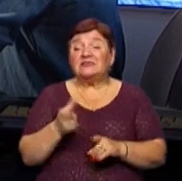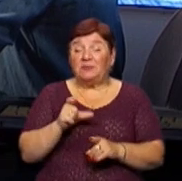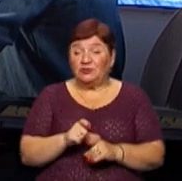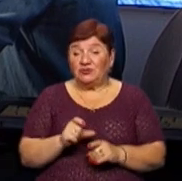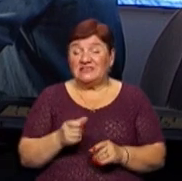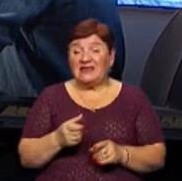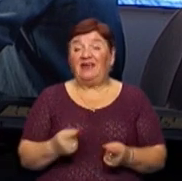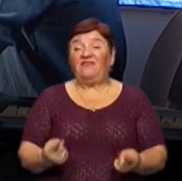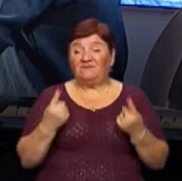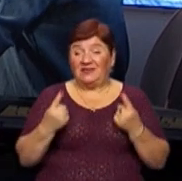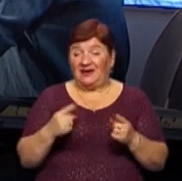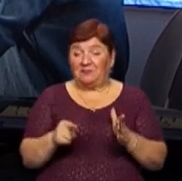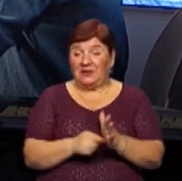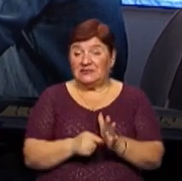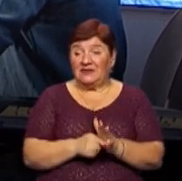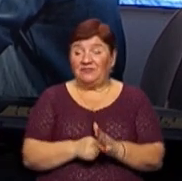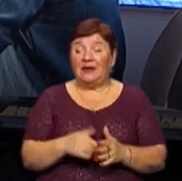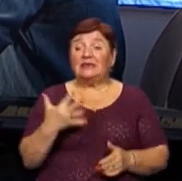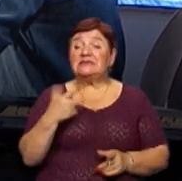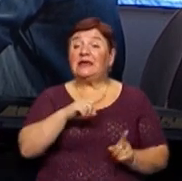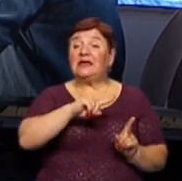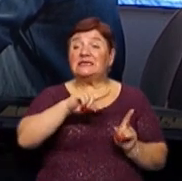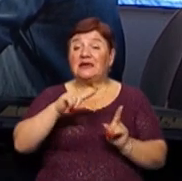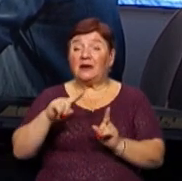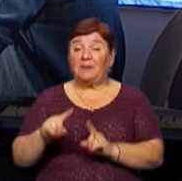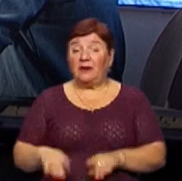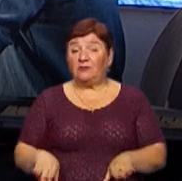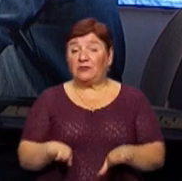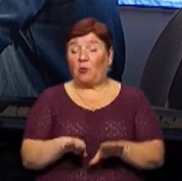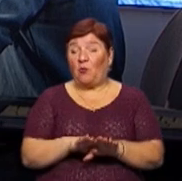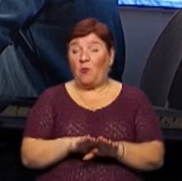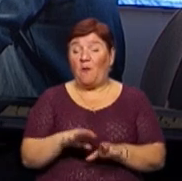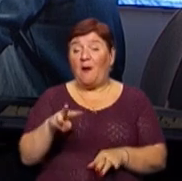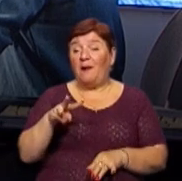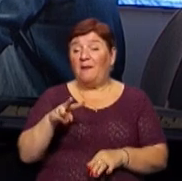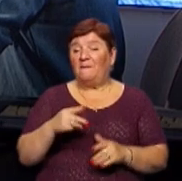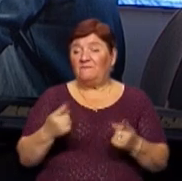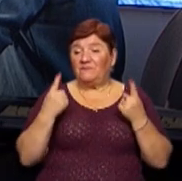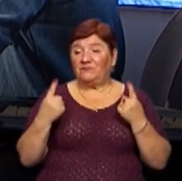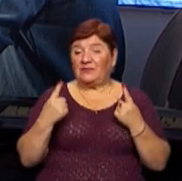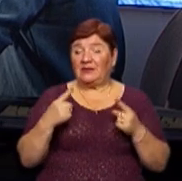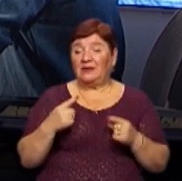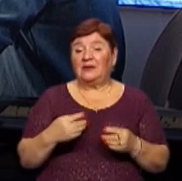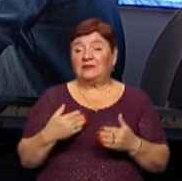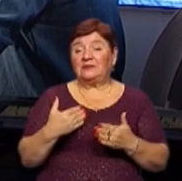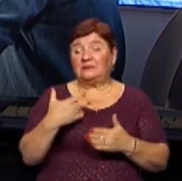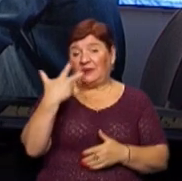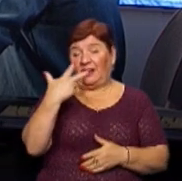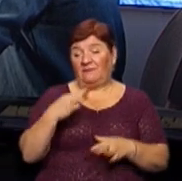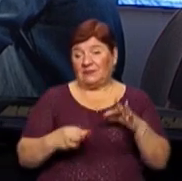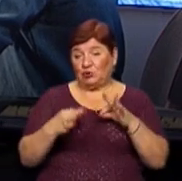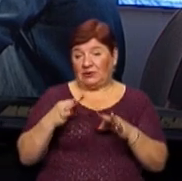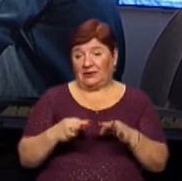вона 18 тисяч 540 гривень. А скільки закарпатців отримують от таку максимальну пенсію? Ну, в відсотках десь, може,